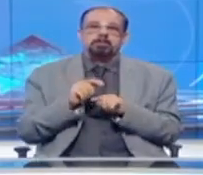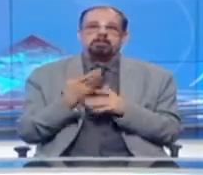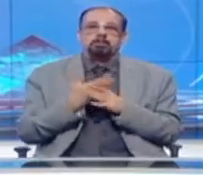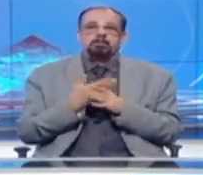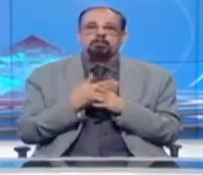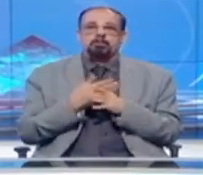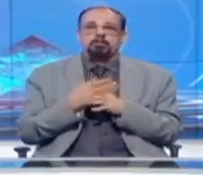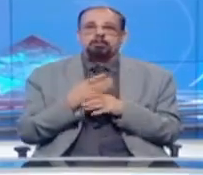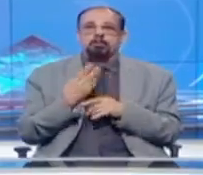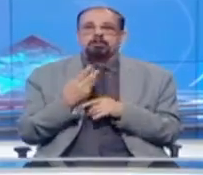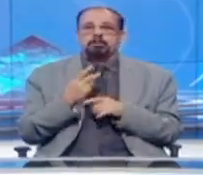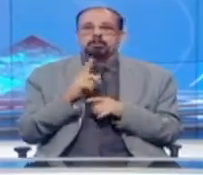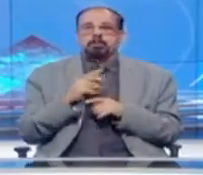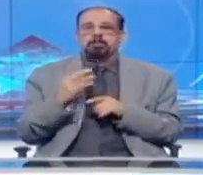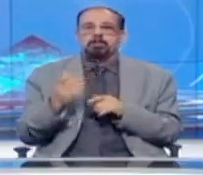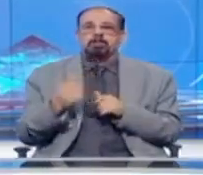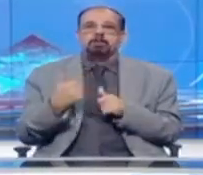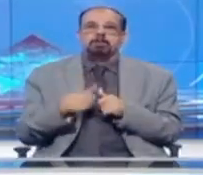97% لمستوى